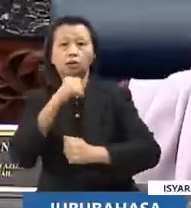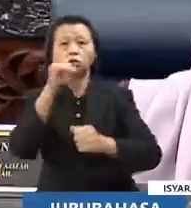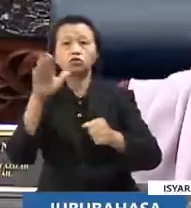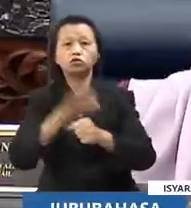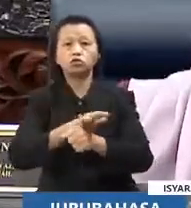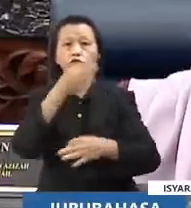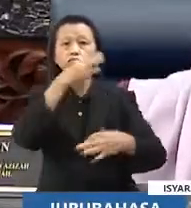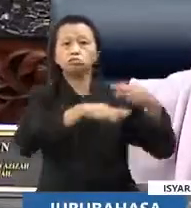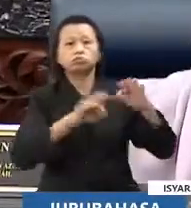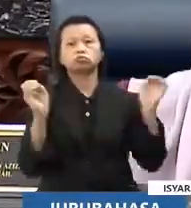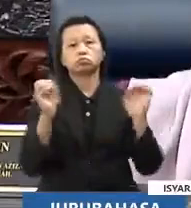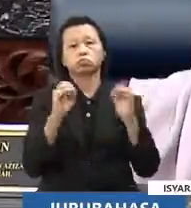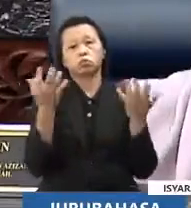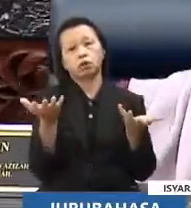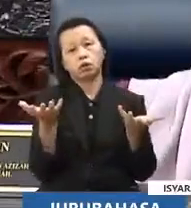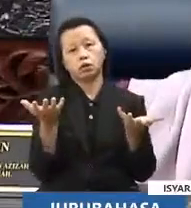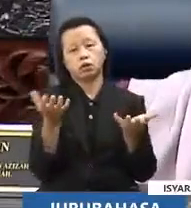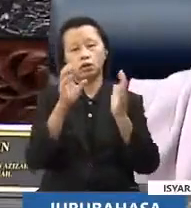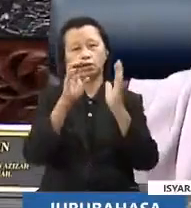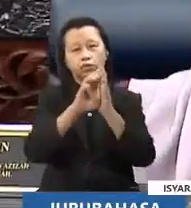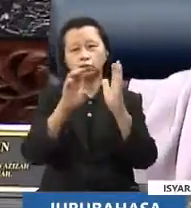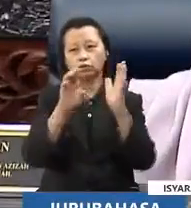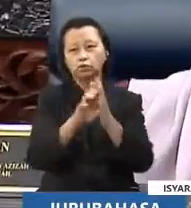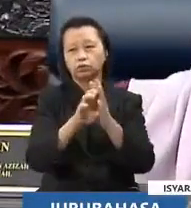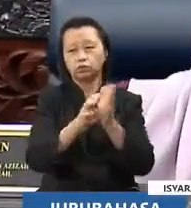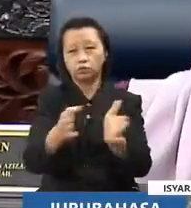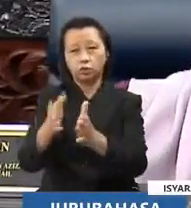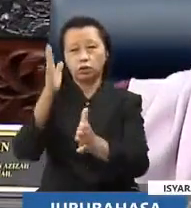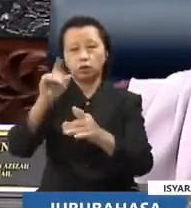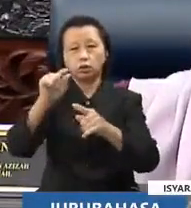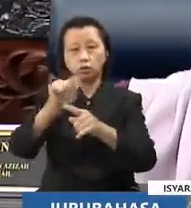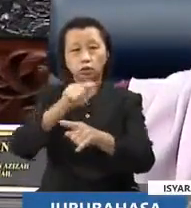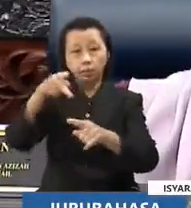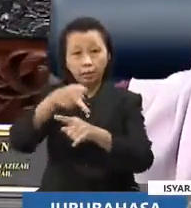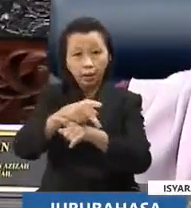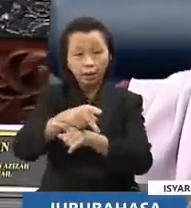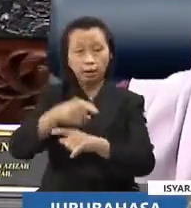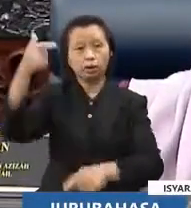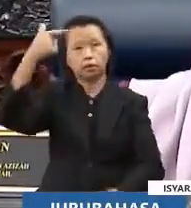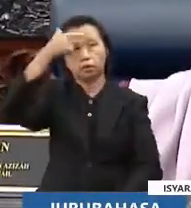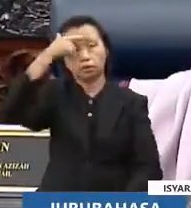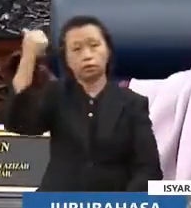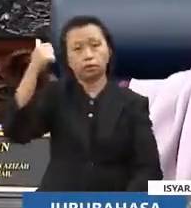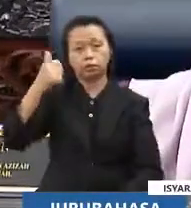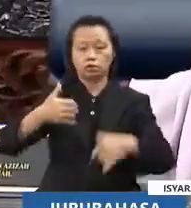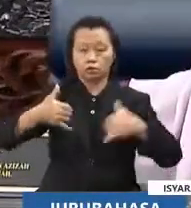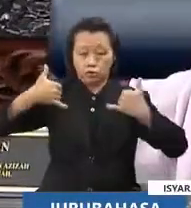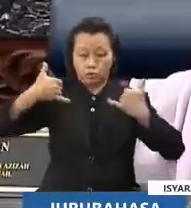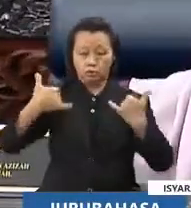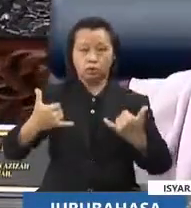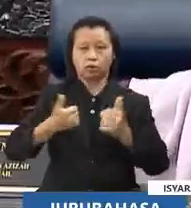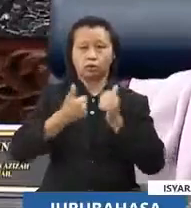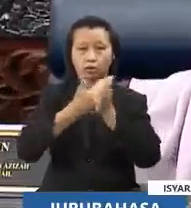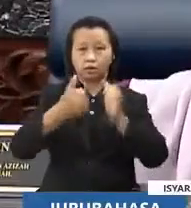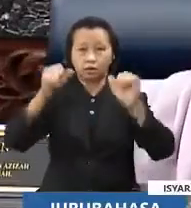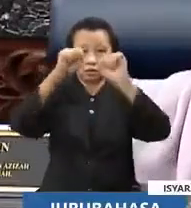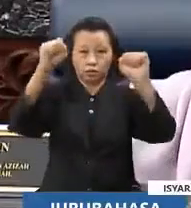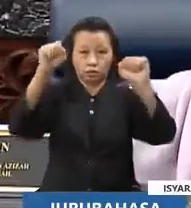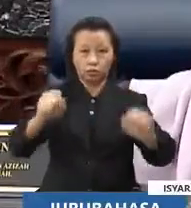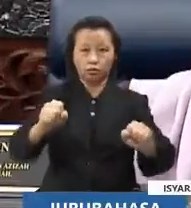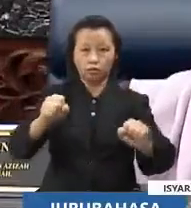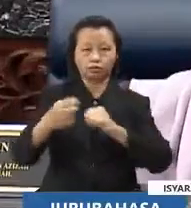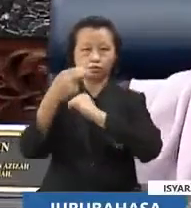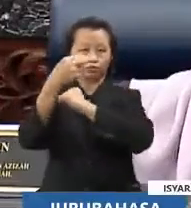kekurangan hasil? Contoh langkah dan strategi yang akan digunapakai memandangkan sekarang ini mengikut sistem yang